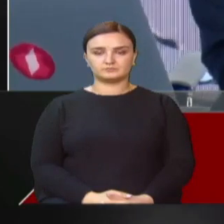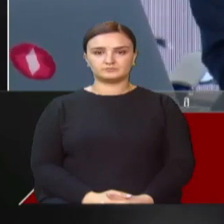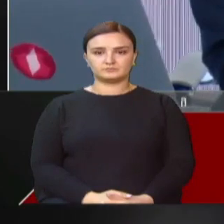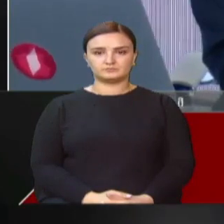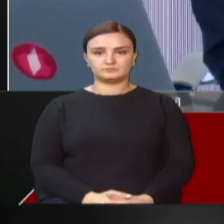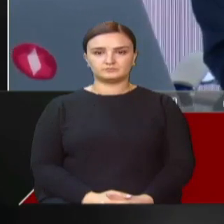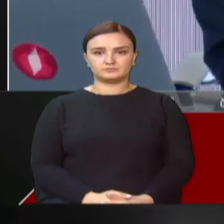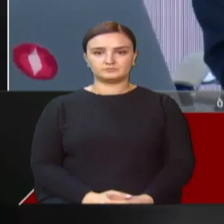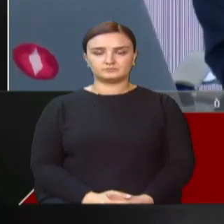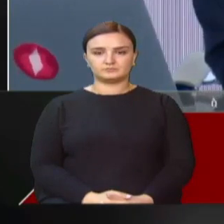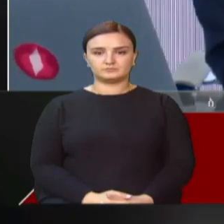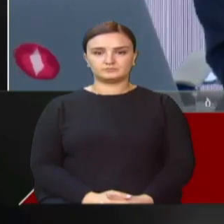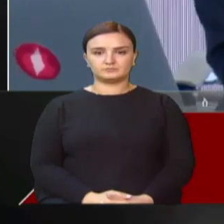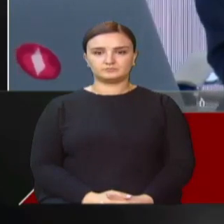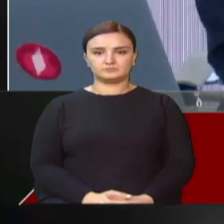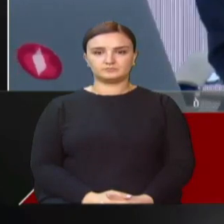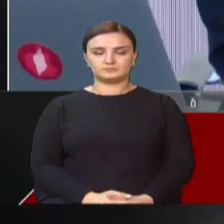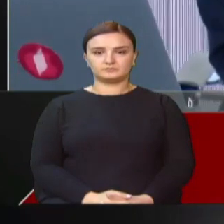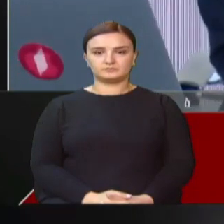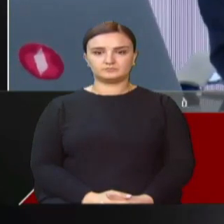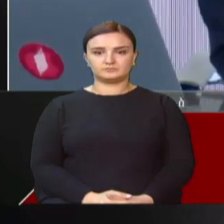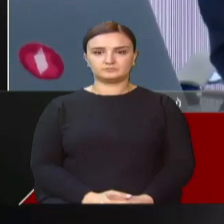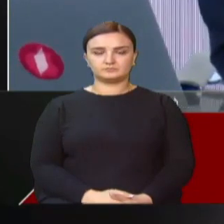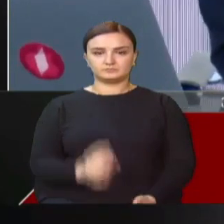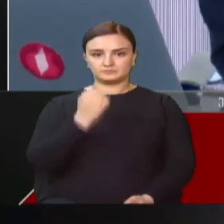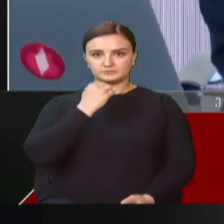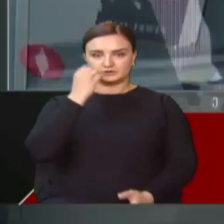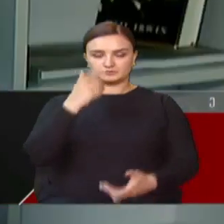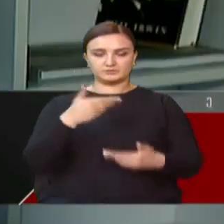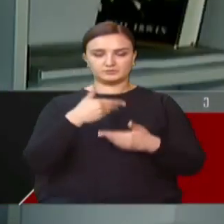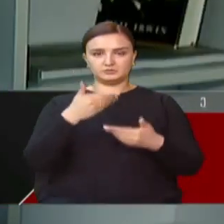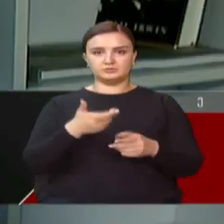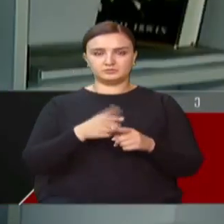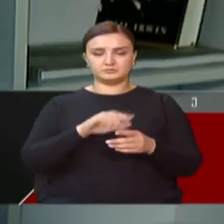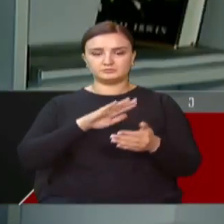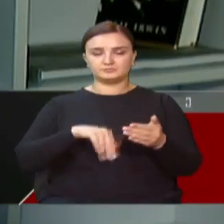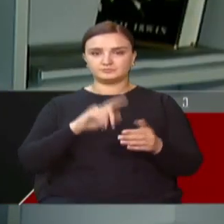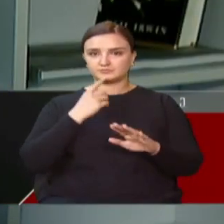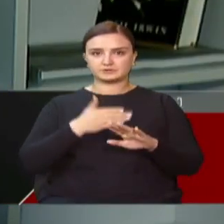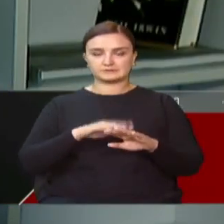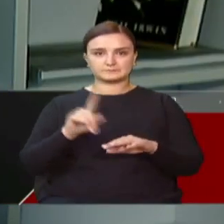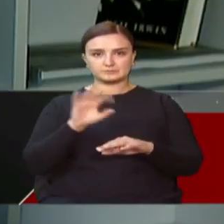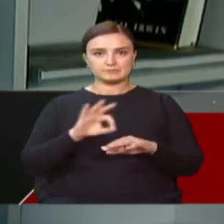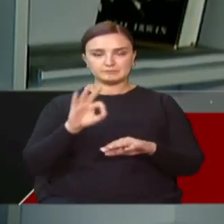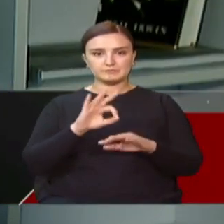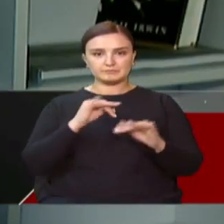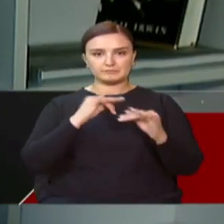Მადლობა მოწვევისთვის. მართლაც ეს თემა, რომ ამის გარდა ძნელია რამეზე ისაუბრო.